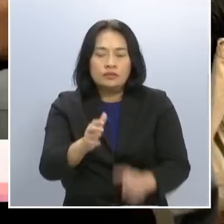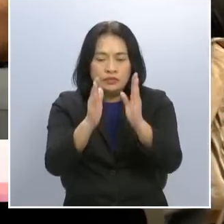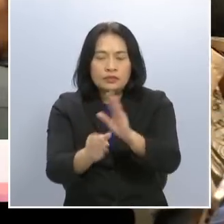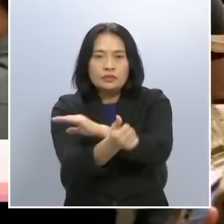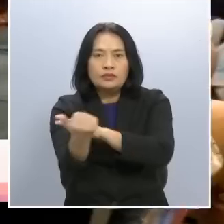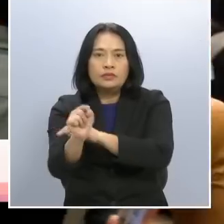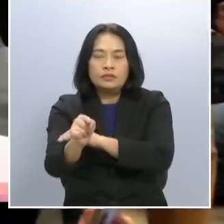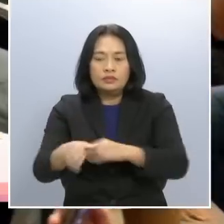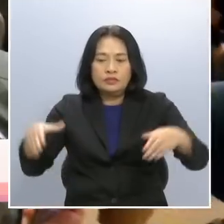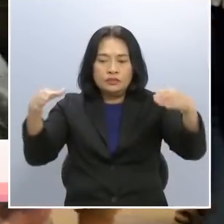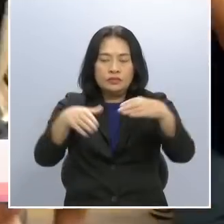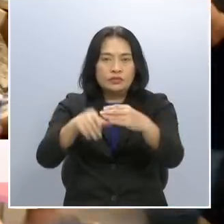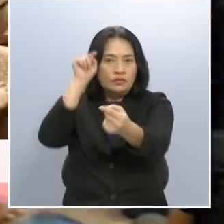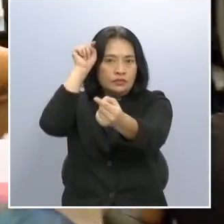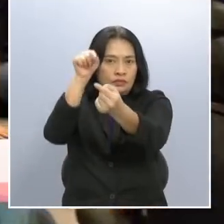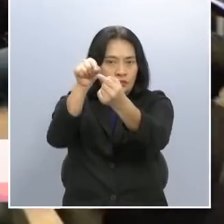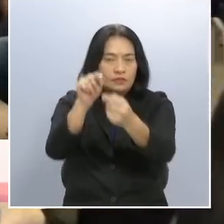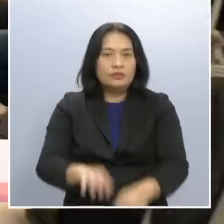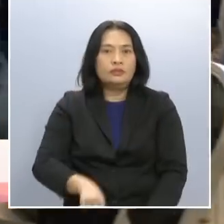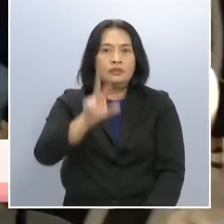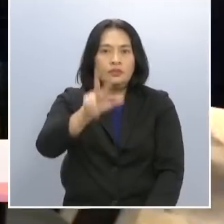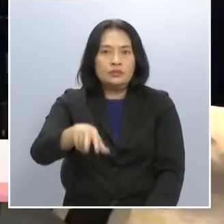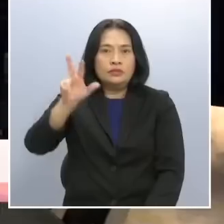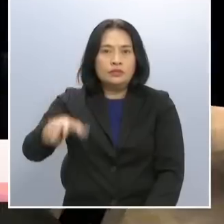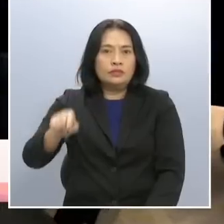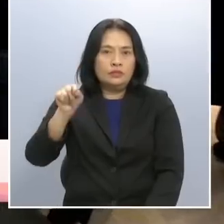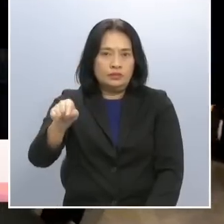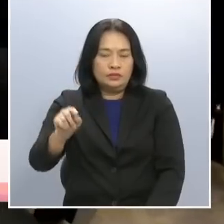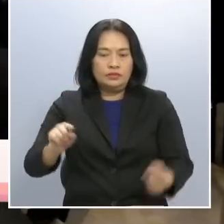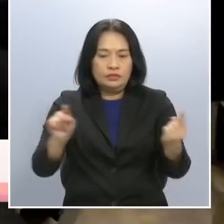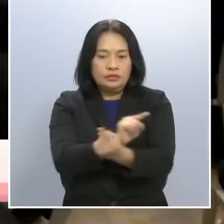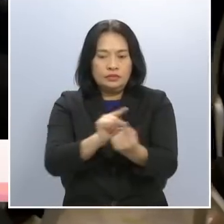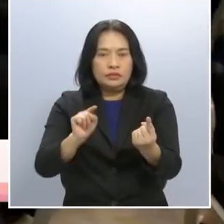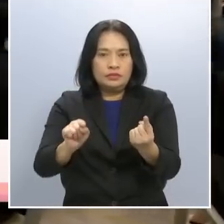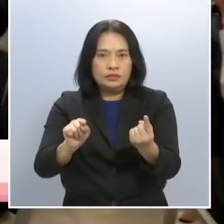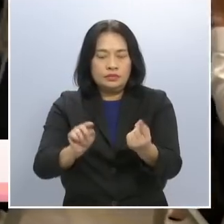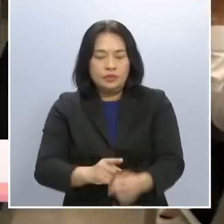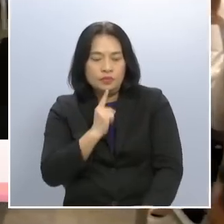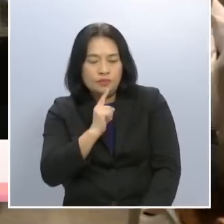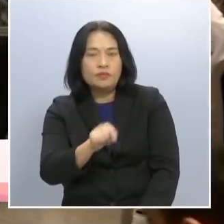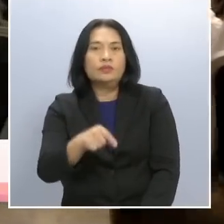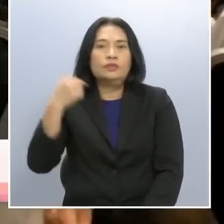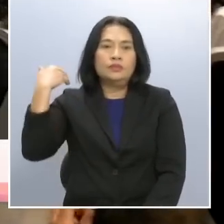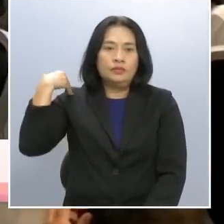ไปที่เพื่อไทยแล้วถูกสังคมเนี่ยกระหน่ำซ้ำเติมนี่แกว่าแบบนั้นนะครับเอาลองฟัง